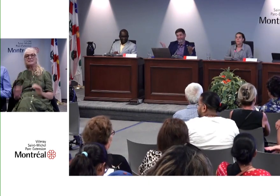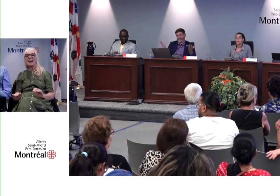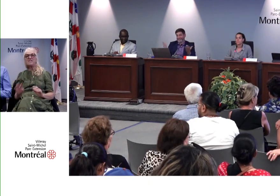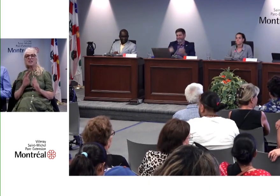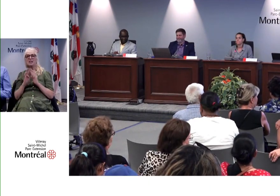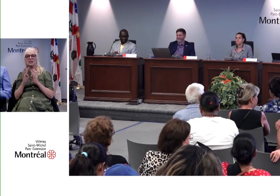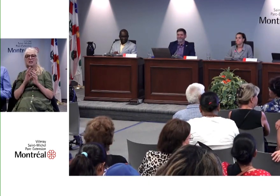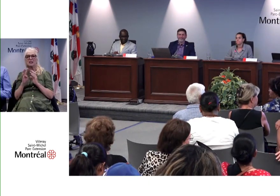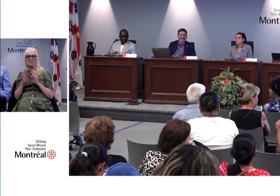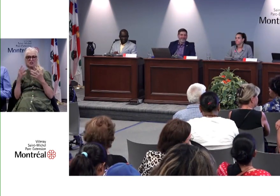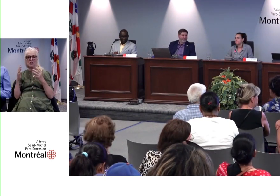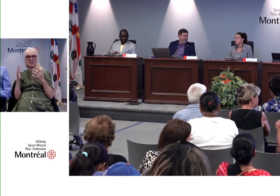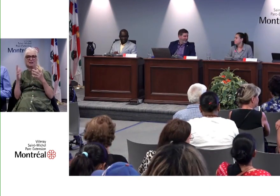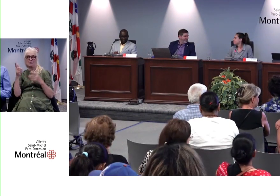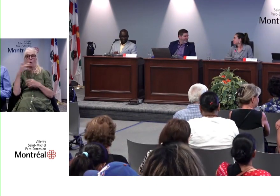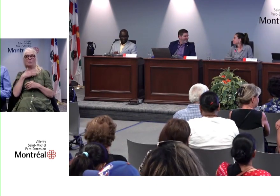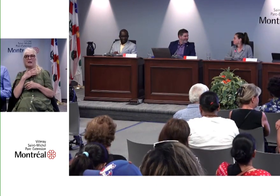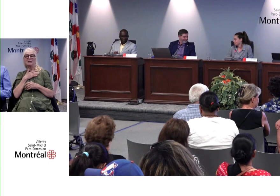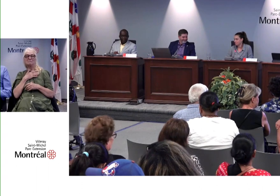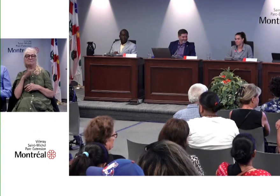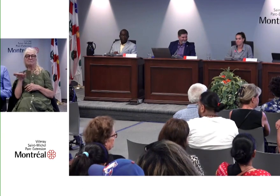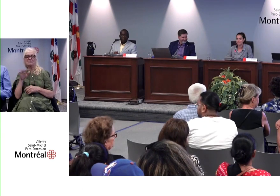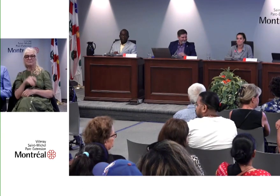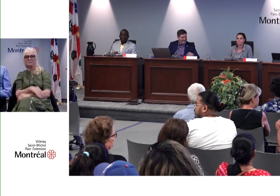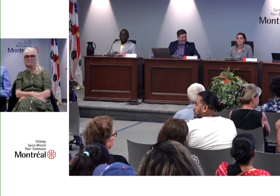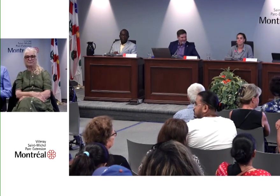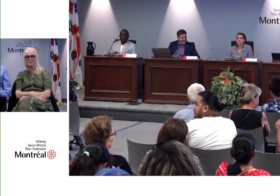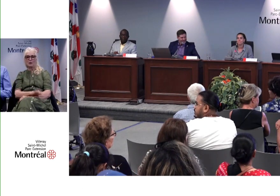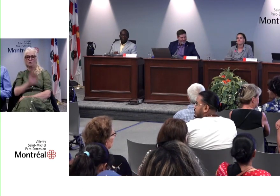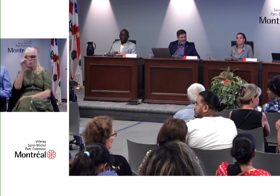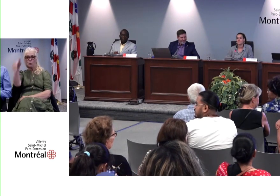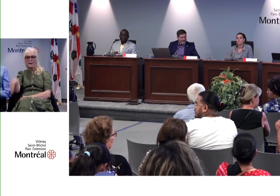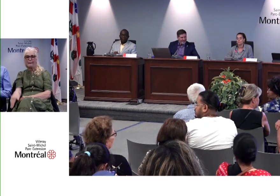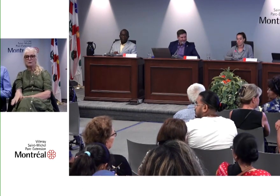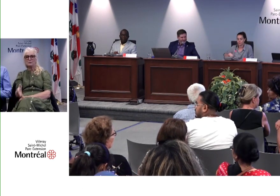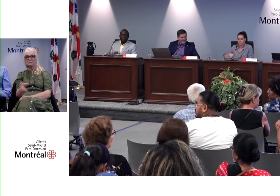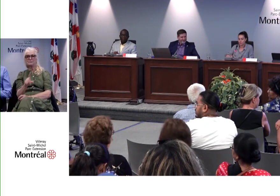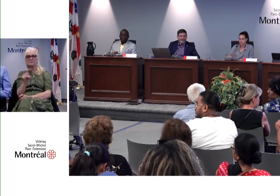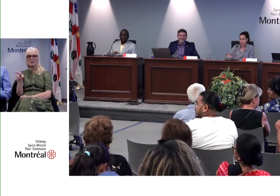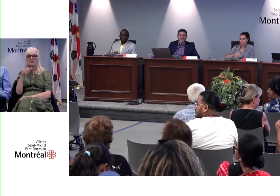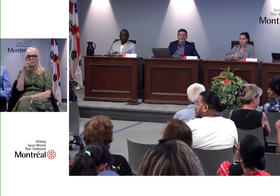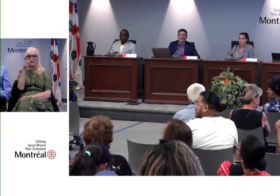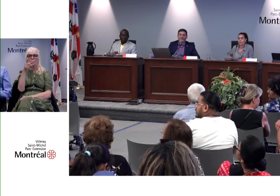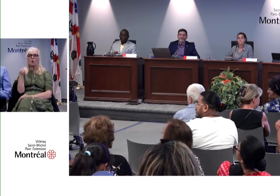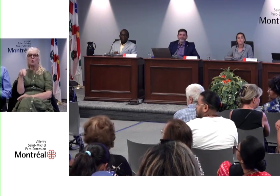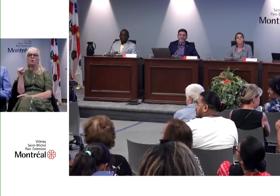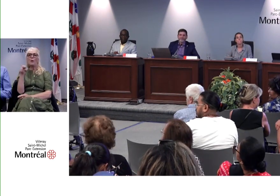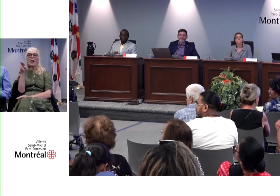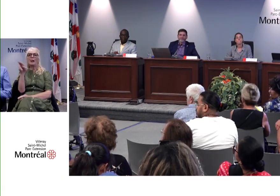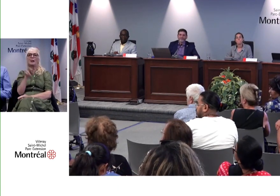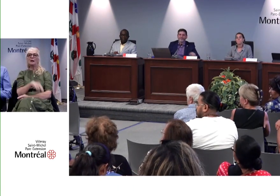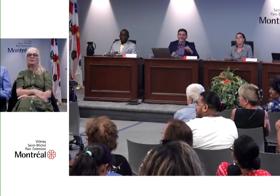alors notre prochaine question est de Martin Dagès concernant la ruelle du 82-55